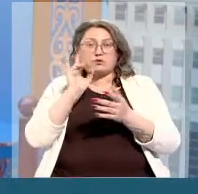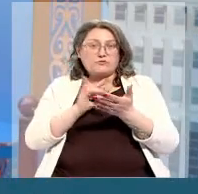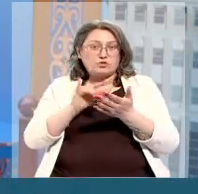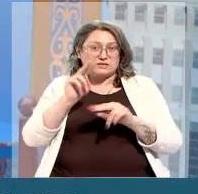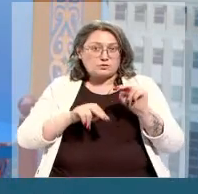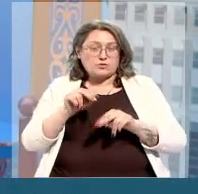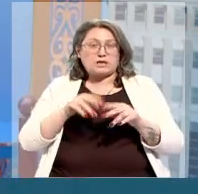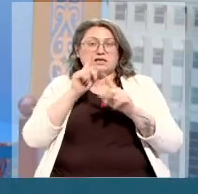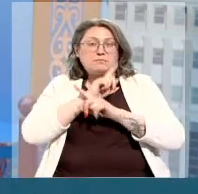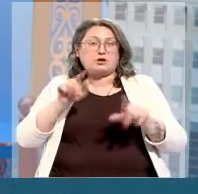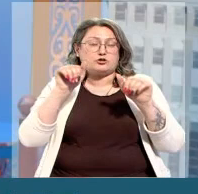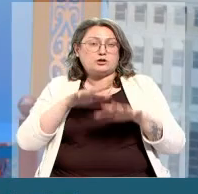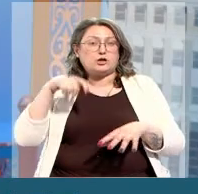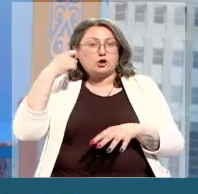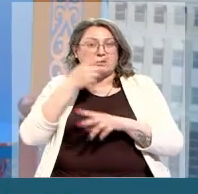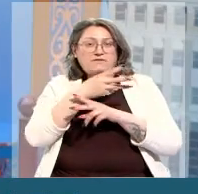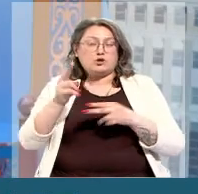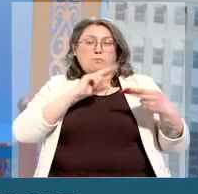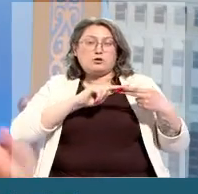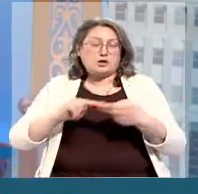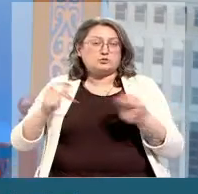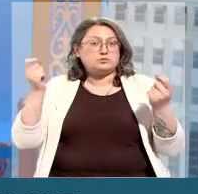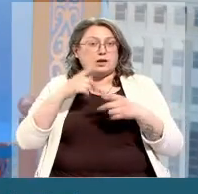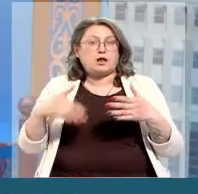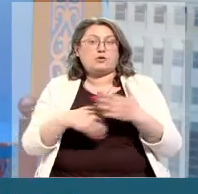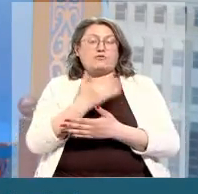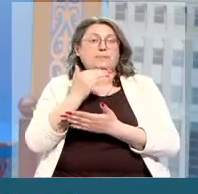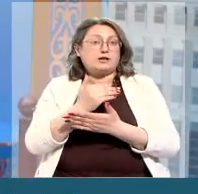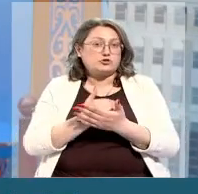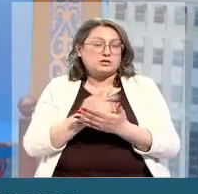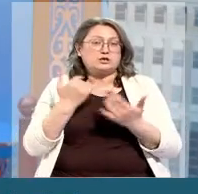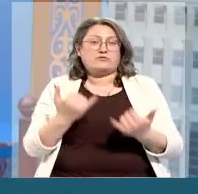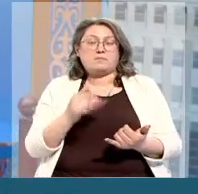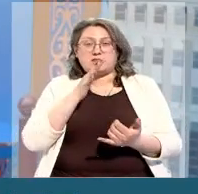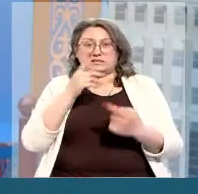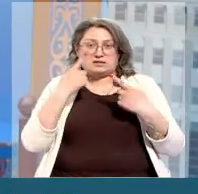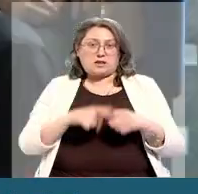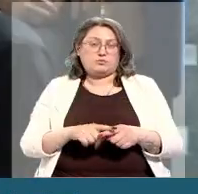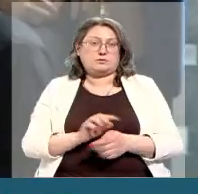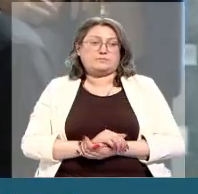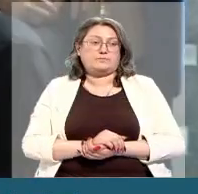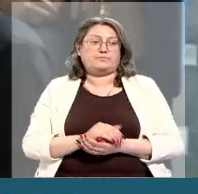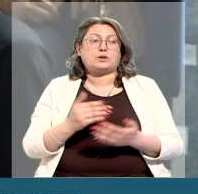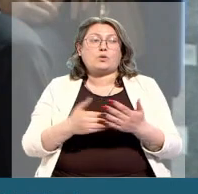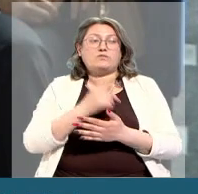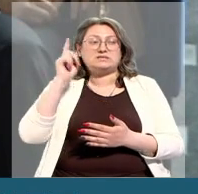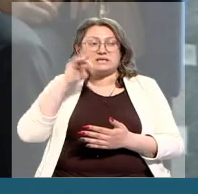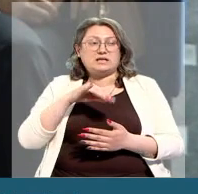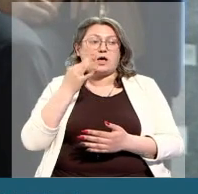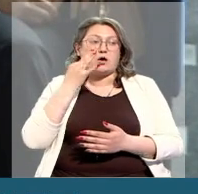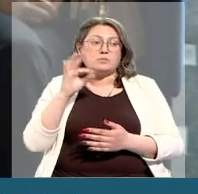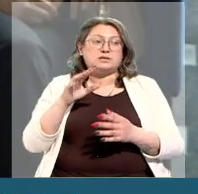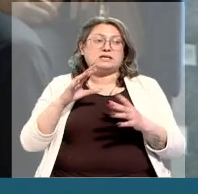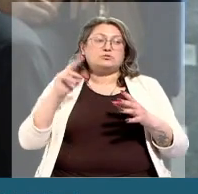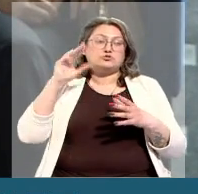смартфона, креативные решения в съемке видеомонтажа. Узнали о новых приложениях и современных технологиях. Новые знания и навыки